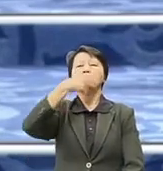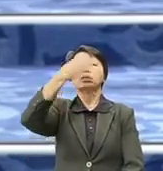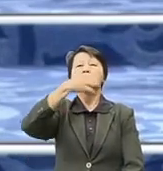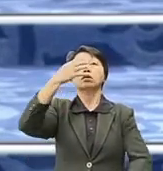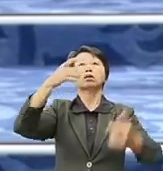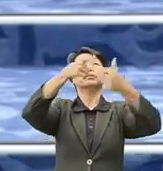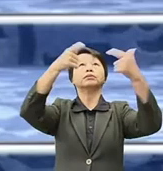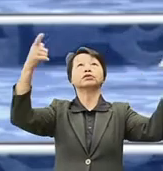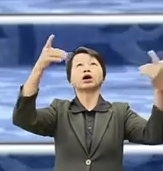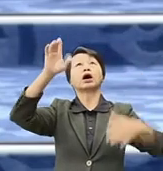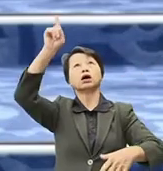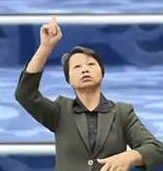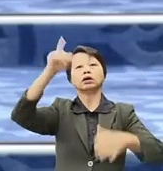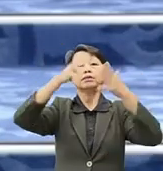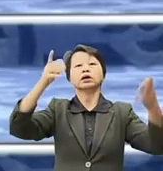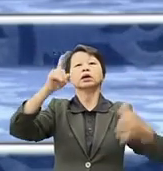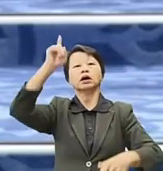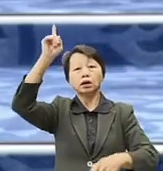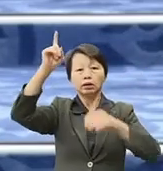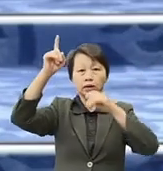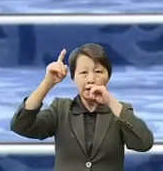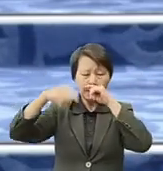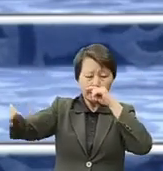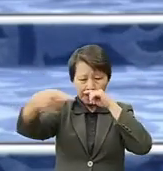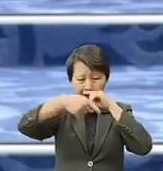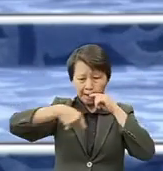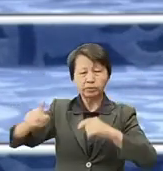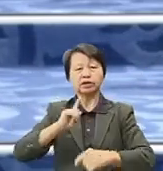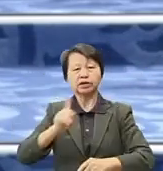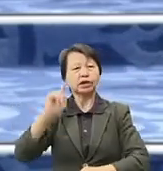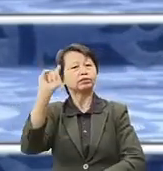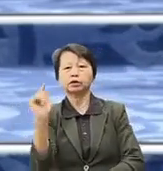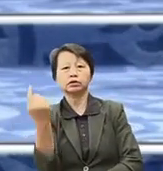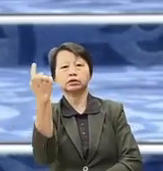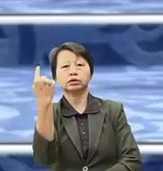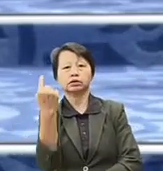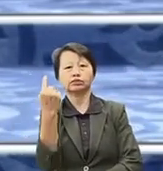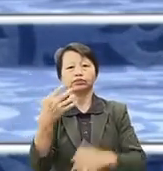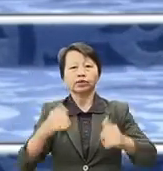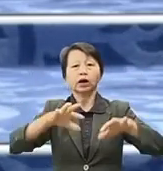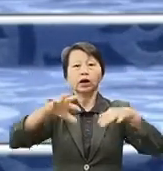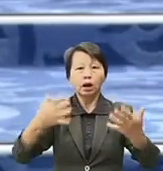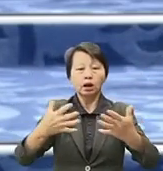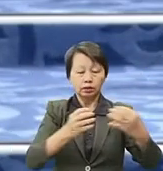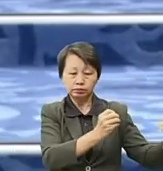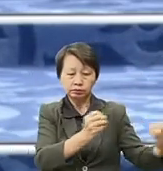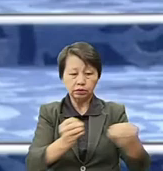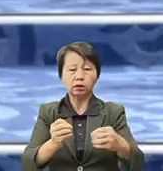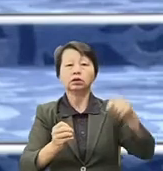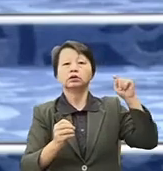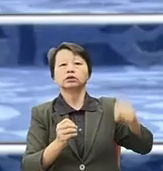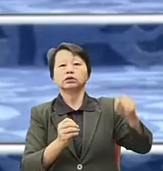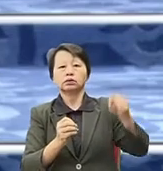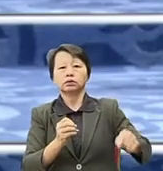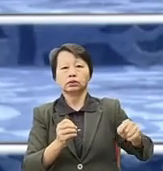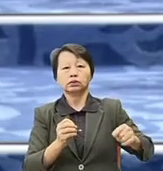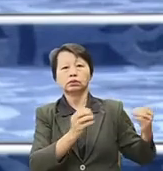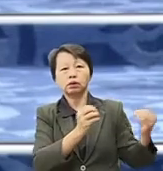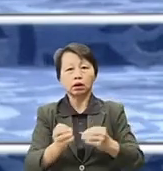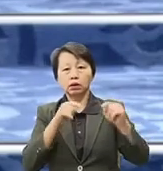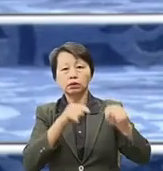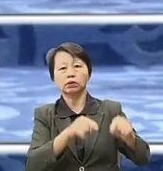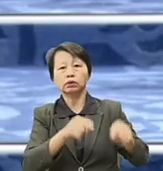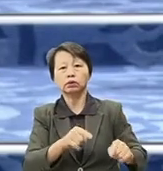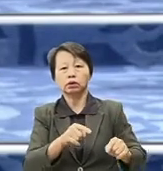Allah Taala khilf di antara kita hal ini adalah bagaimana penganjur itu okey